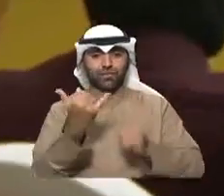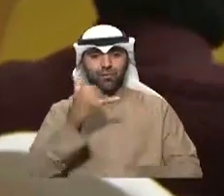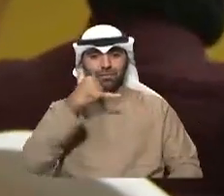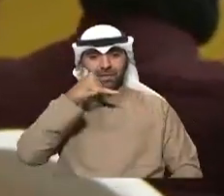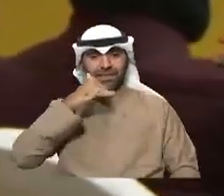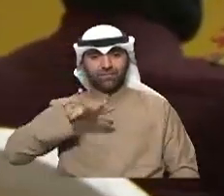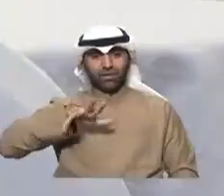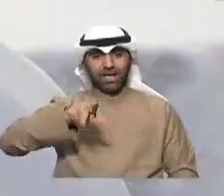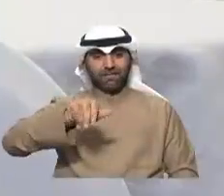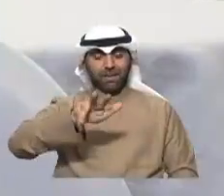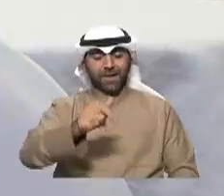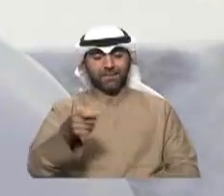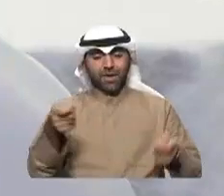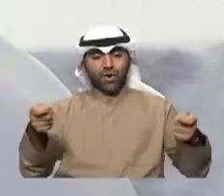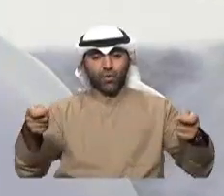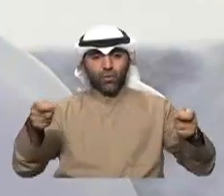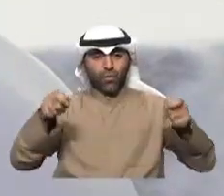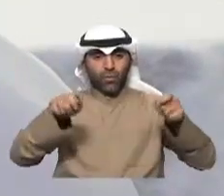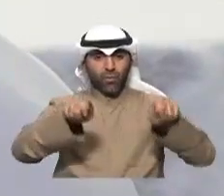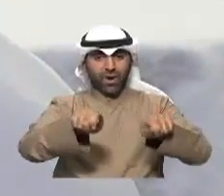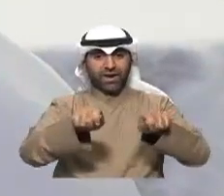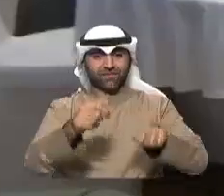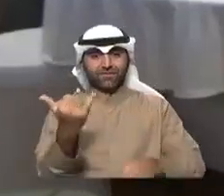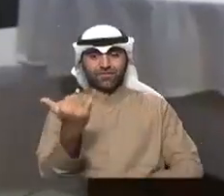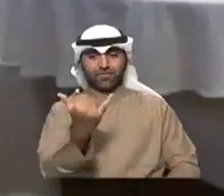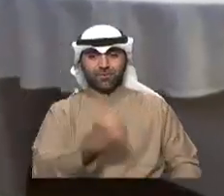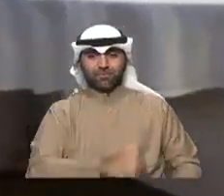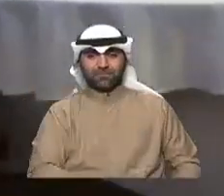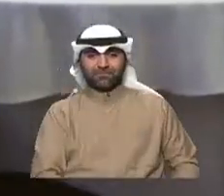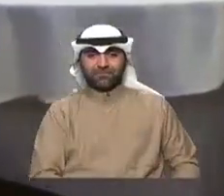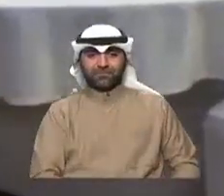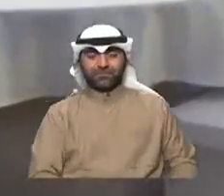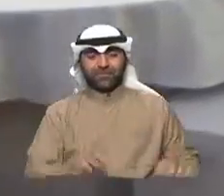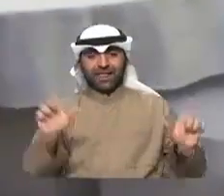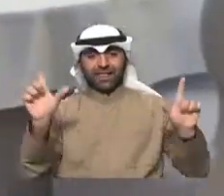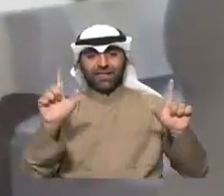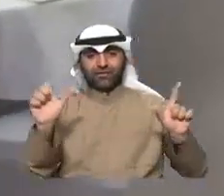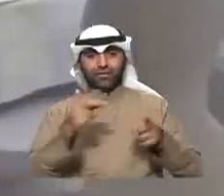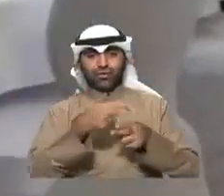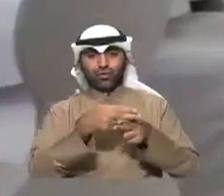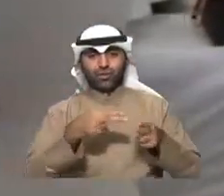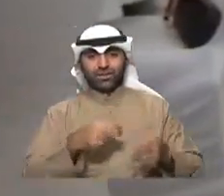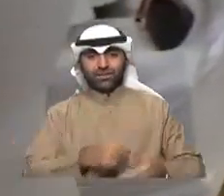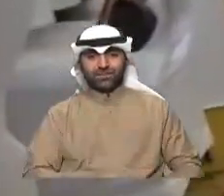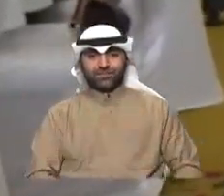مكافحة الجرائم الإلكترونية وحماية الأمن الوطني. نواف شراكي، تلفزيون دولة الكويت.